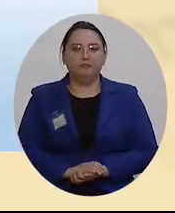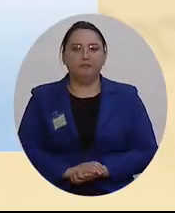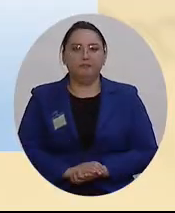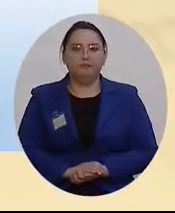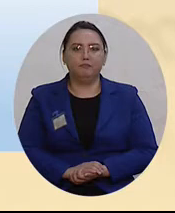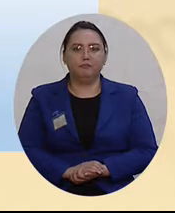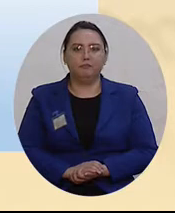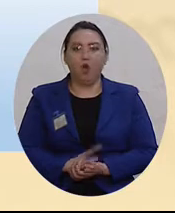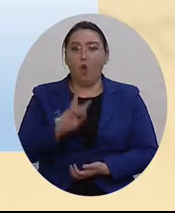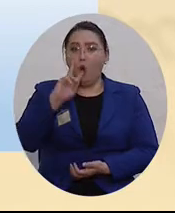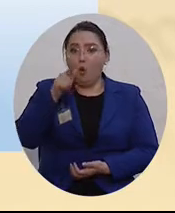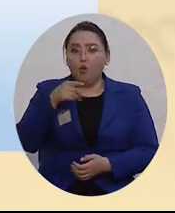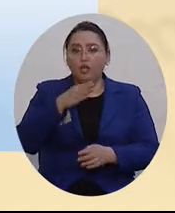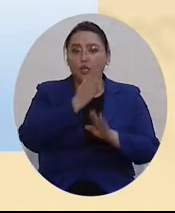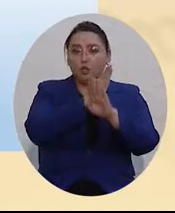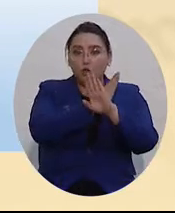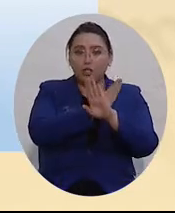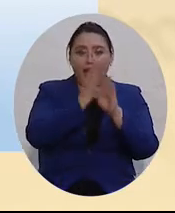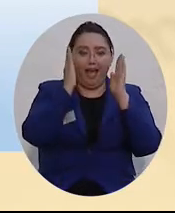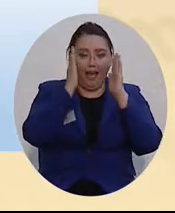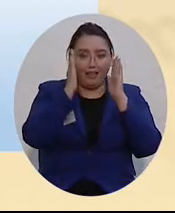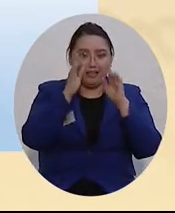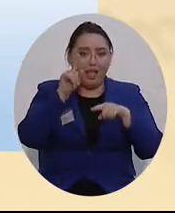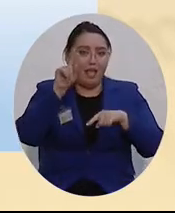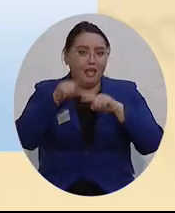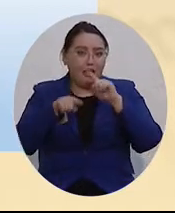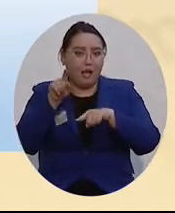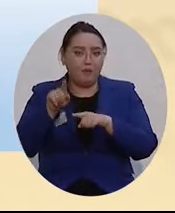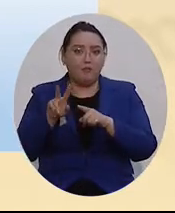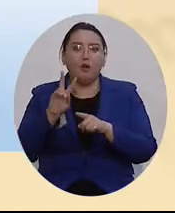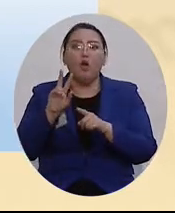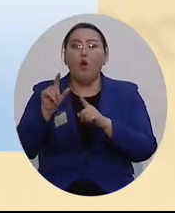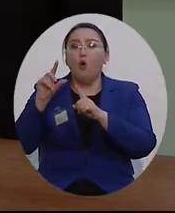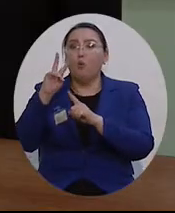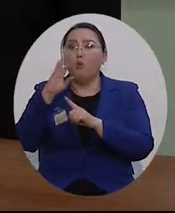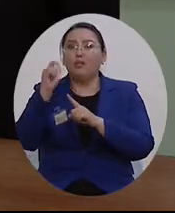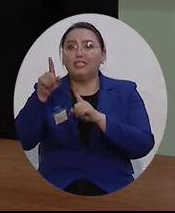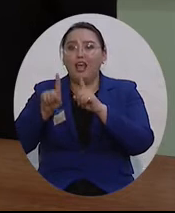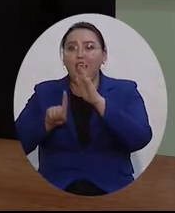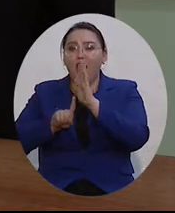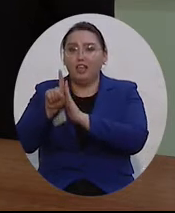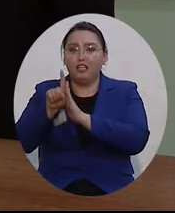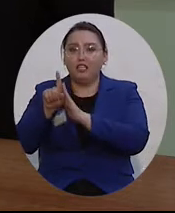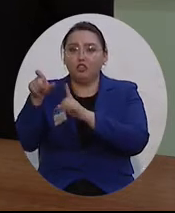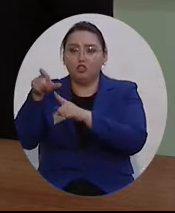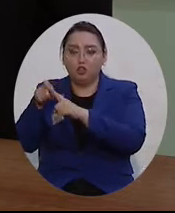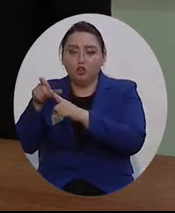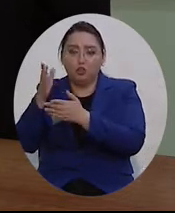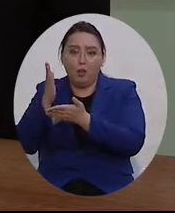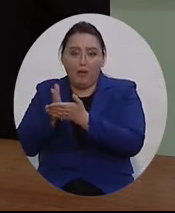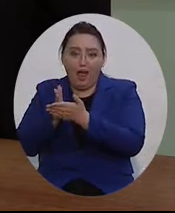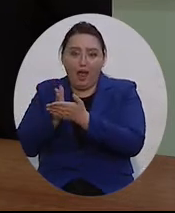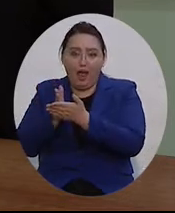За ямар үгийнхаа төгсгөлийг анхаарна. За ямар үгээр ихэлсэн нөхцөл залгуул гидэс жиргэлдвэ гэдэг дүрмээ санаад тулгуур